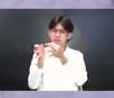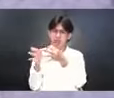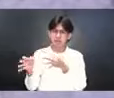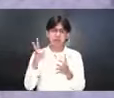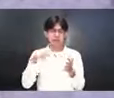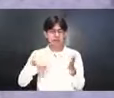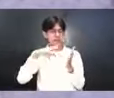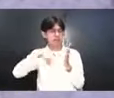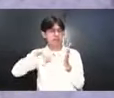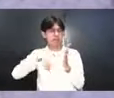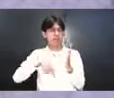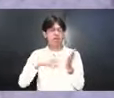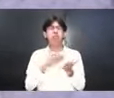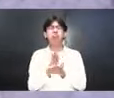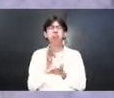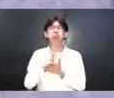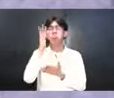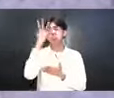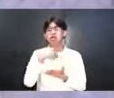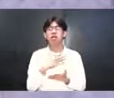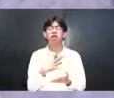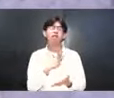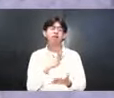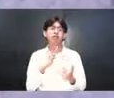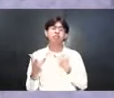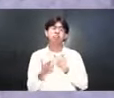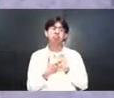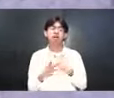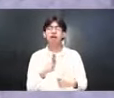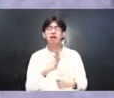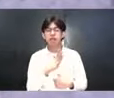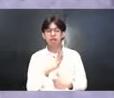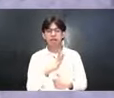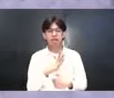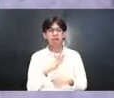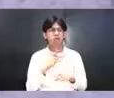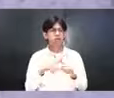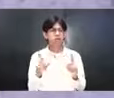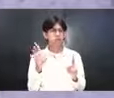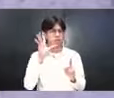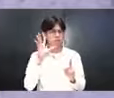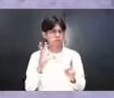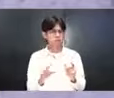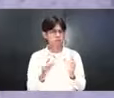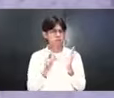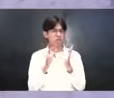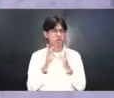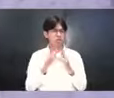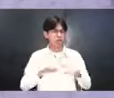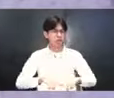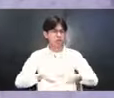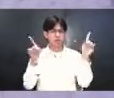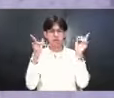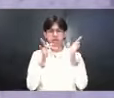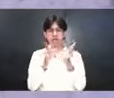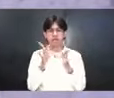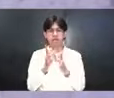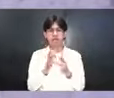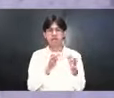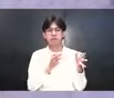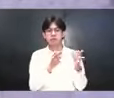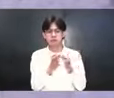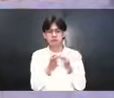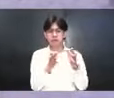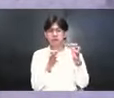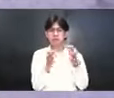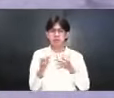parang ang ganda ng kwento, oh, nakaka-touch. Ibang-iba yan nung panahon ni Jesus. Nung kinikwento ni Jesus ito,